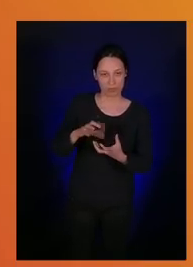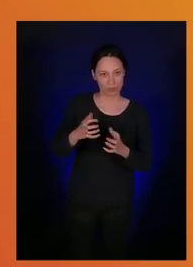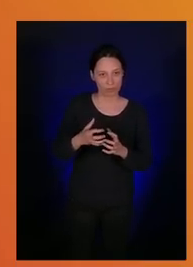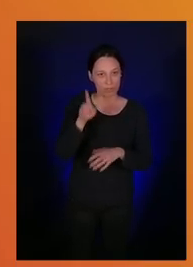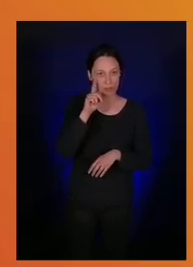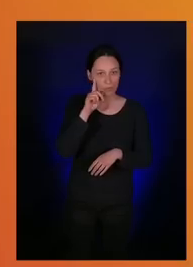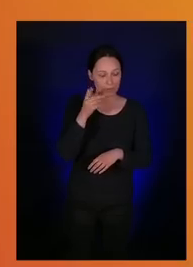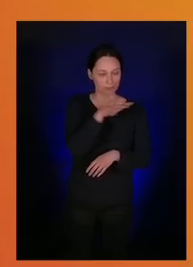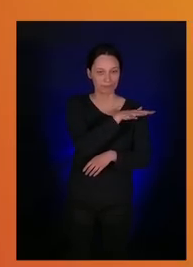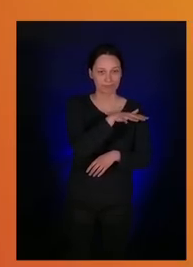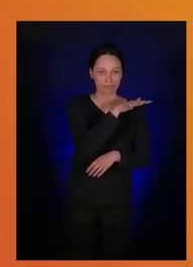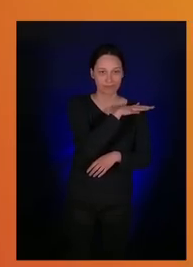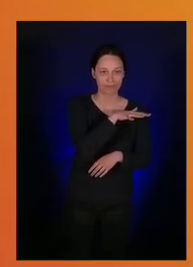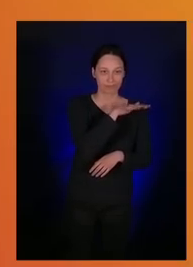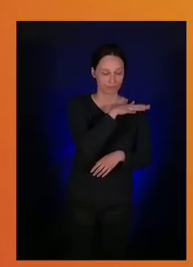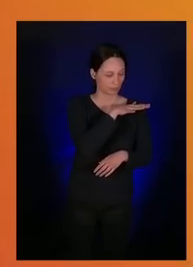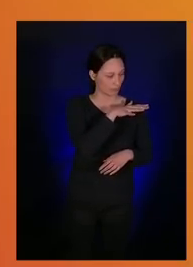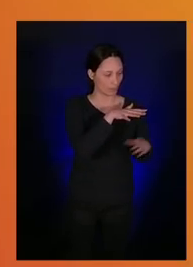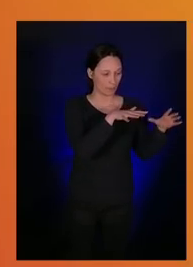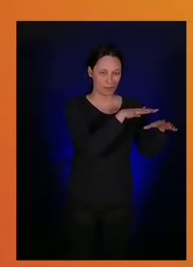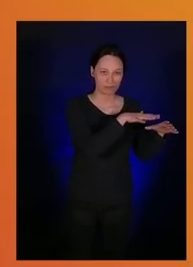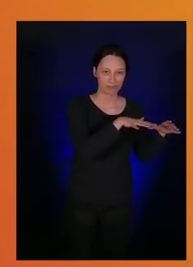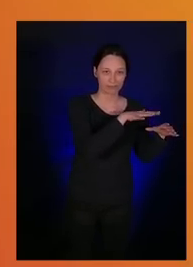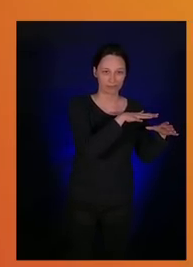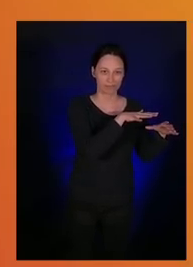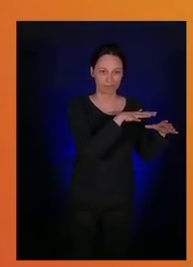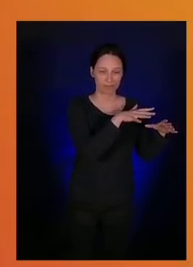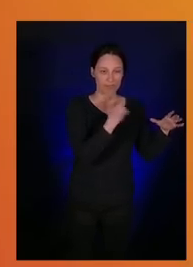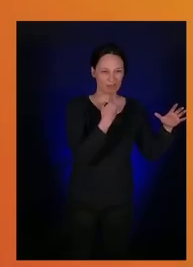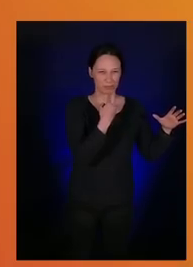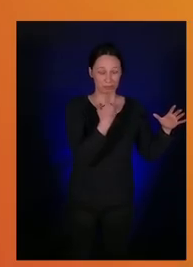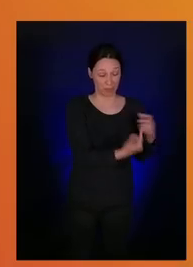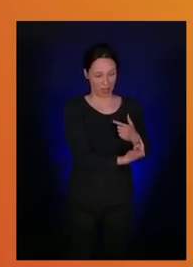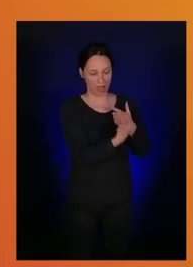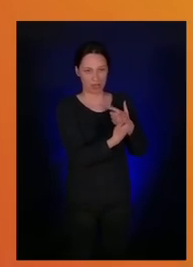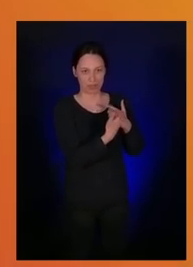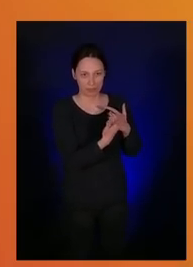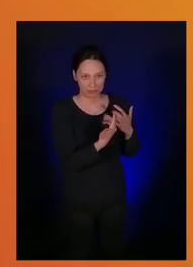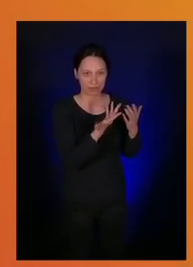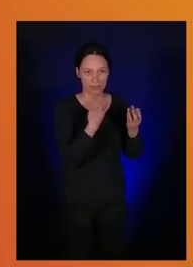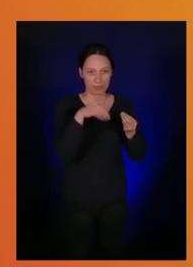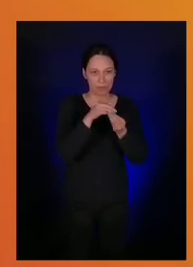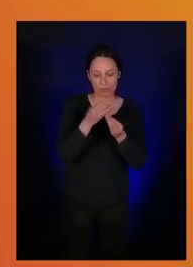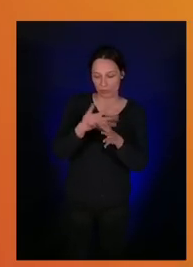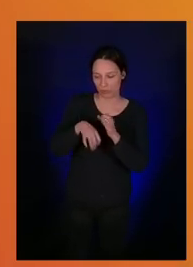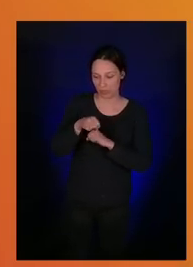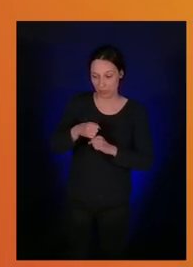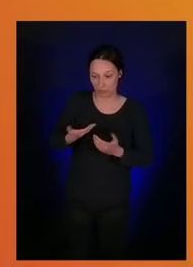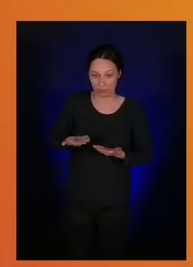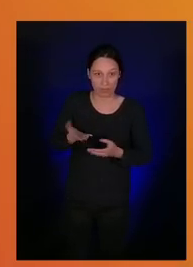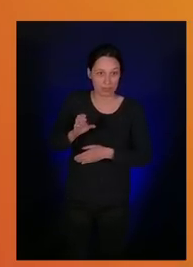portée par le camp réactionnaire, mais aussi s'agissant des difficultés que traverse notre organisation